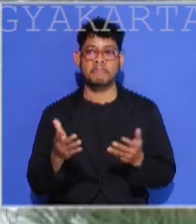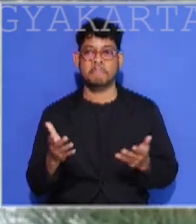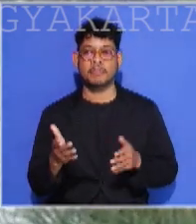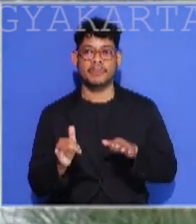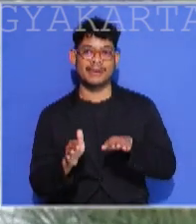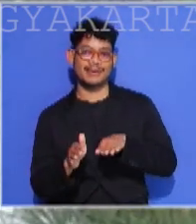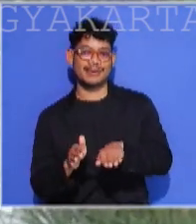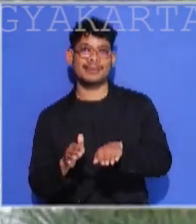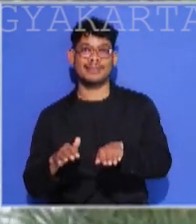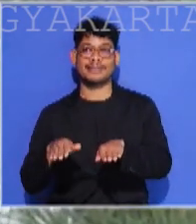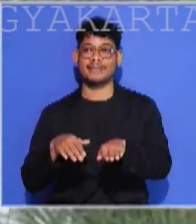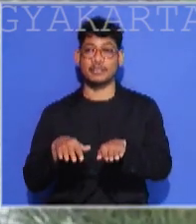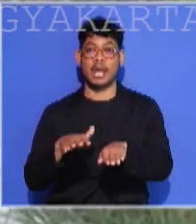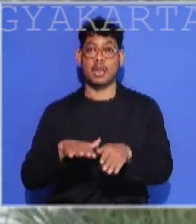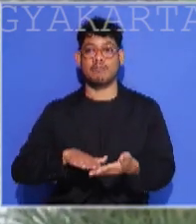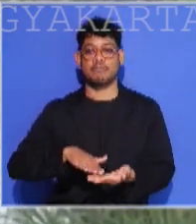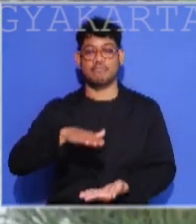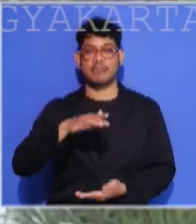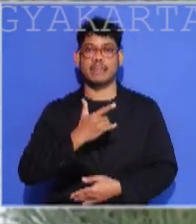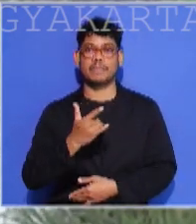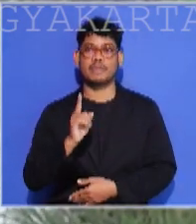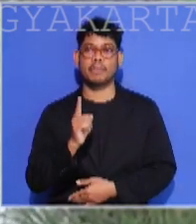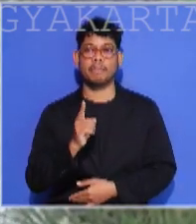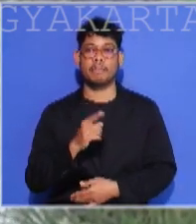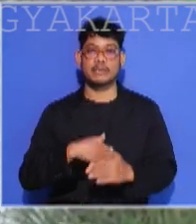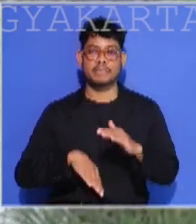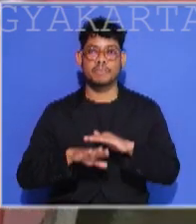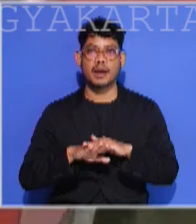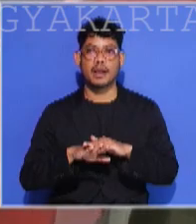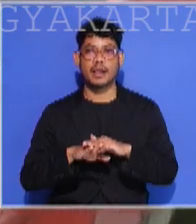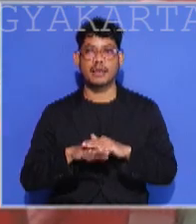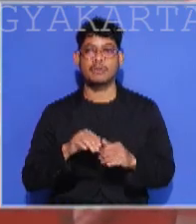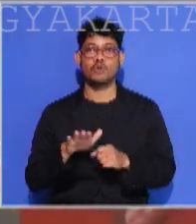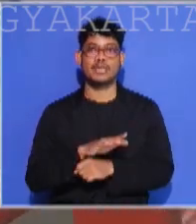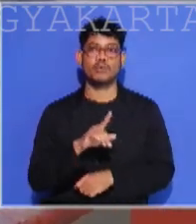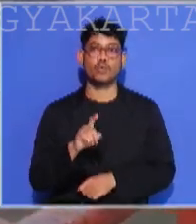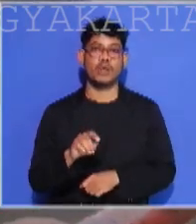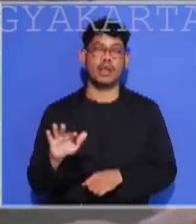tetap melimpah lantaran dimaksimalkan untuk mencukupi kebutuhan air bagi para